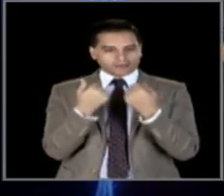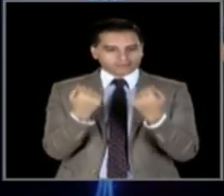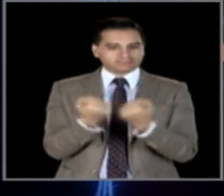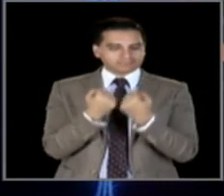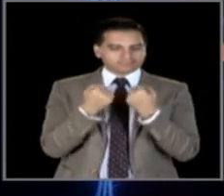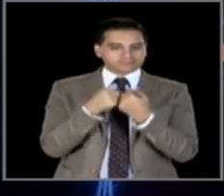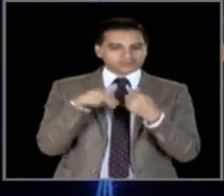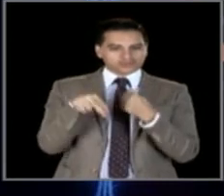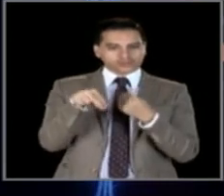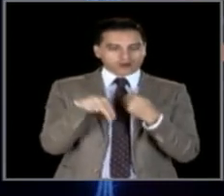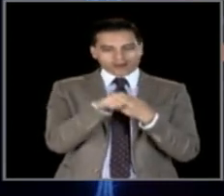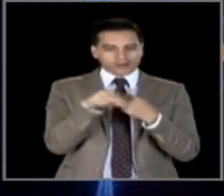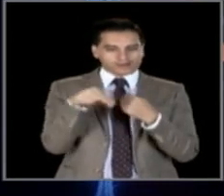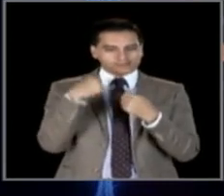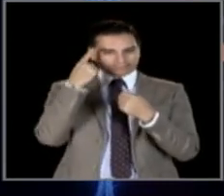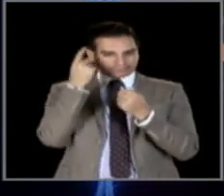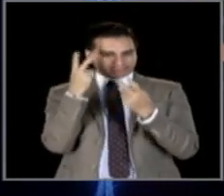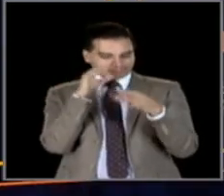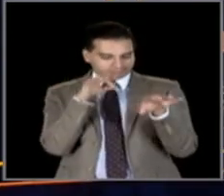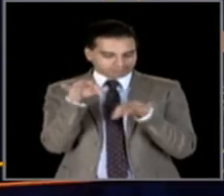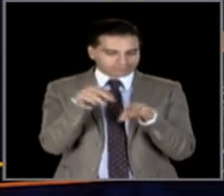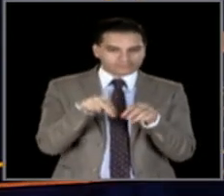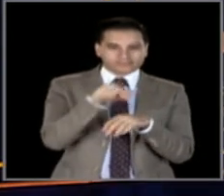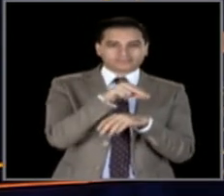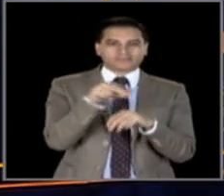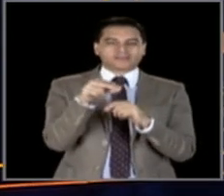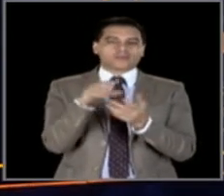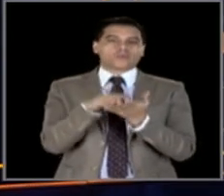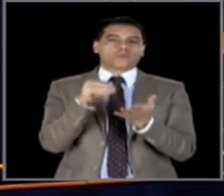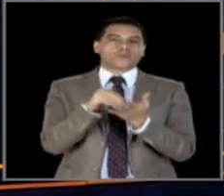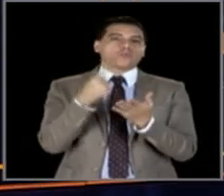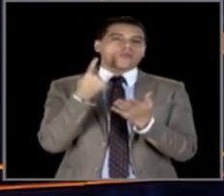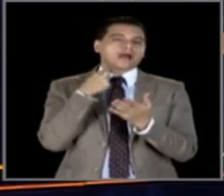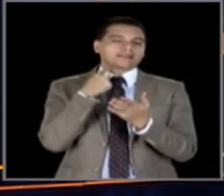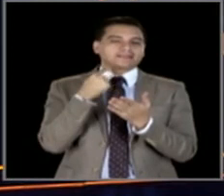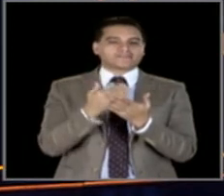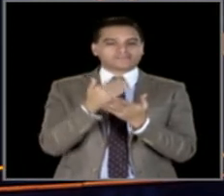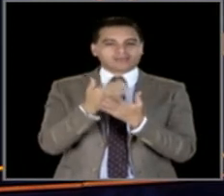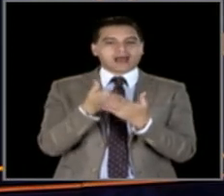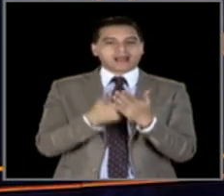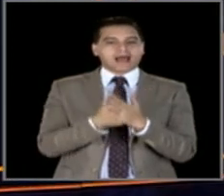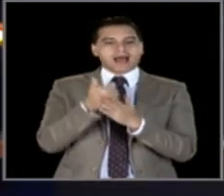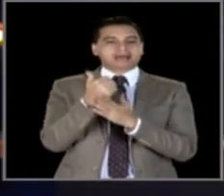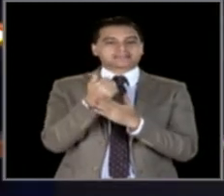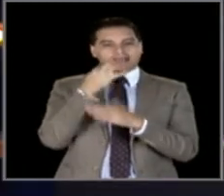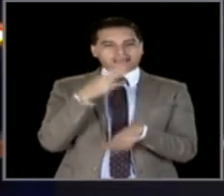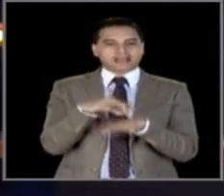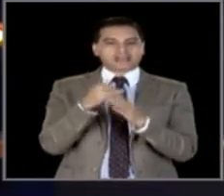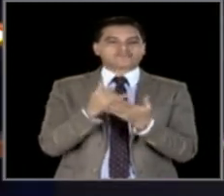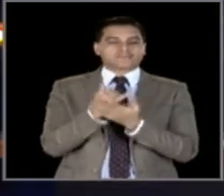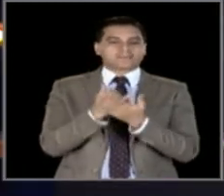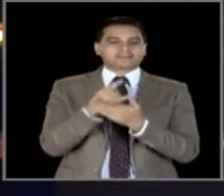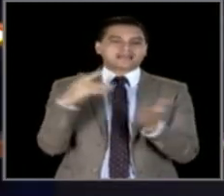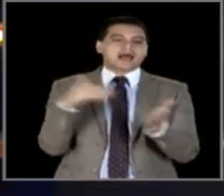لله هم اللي علموني، وابتديت في أولى إعدادي والحمد لله، يعني انا دلوقتي من احسن الناس في المدرسه في الشطرنج. اخر